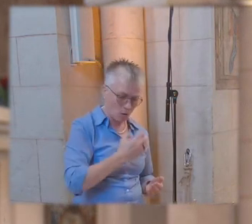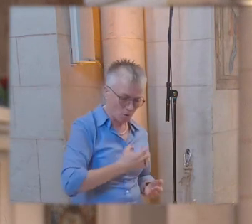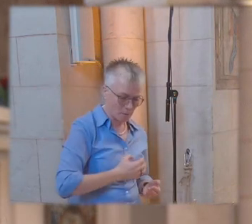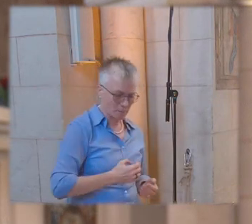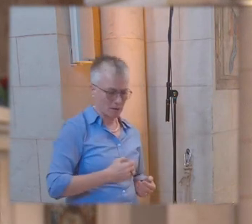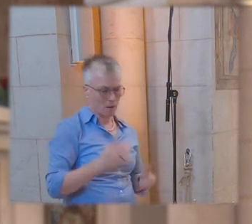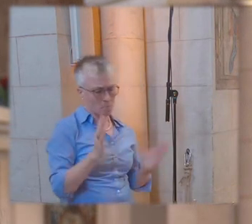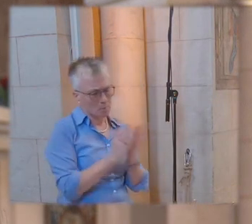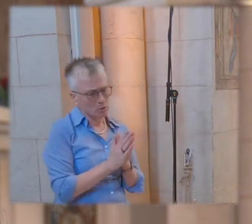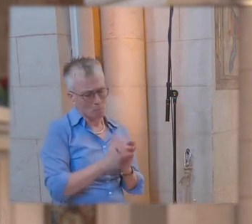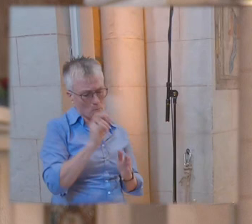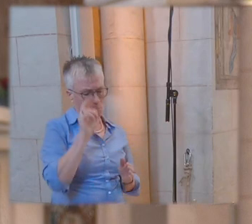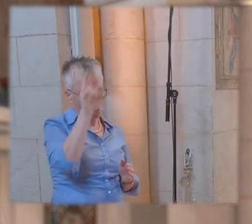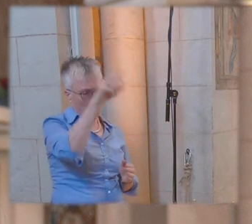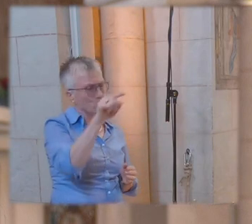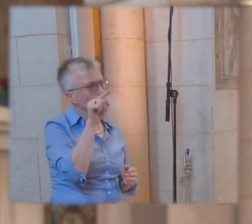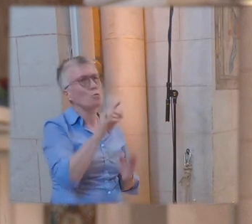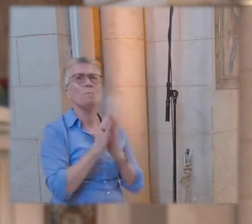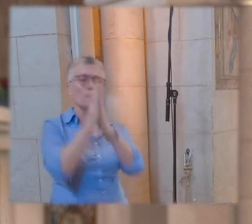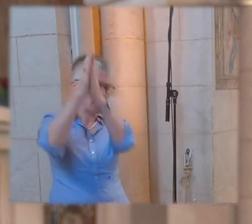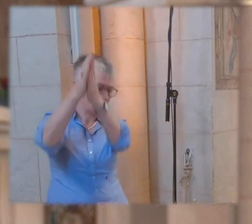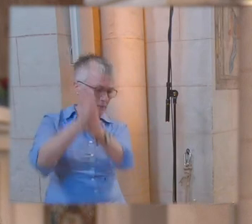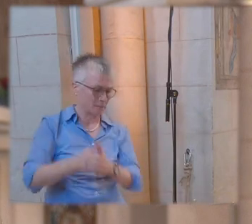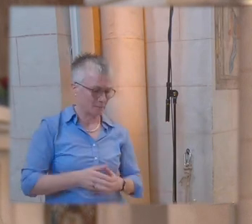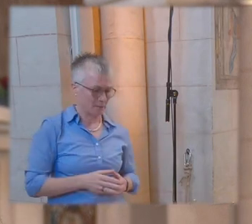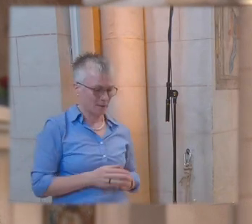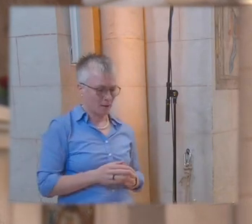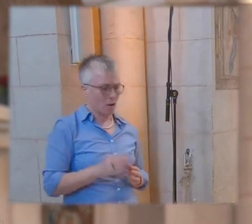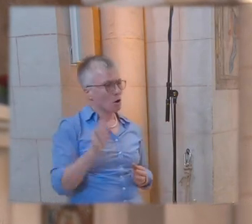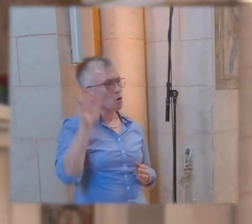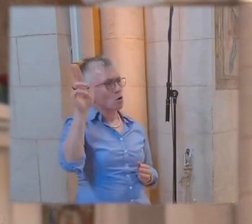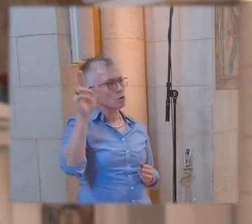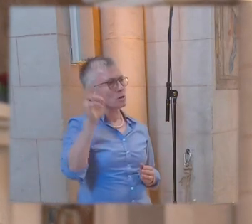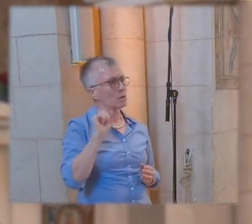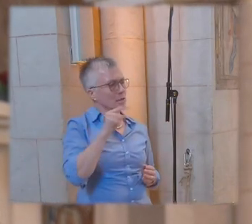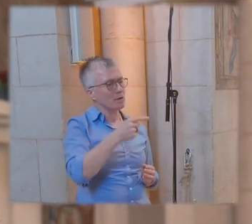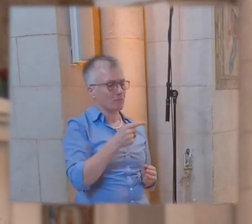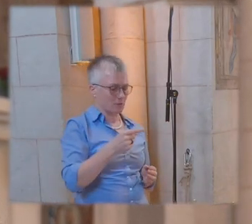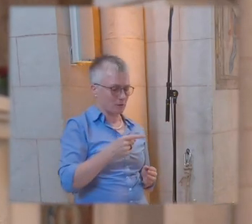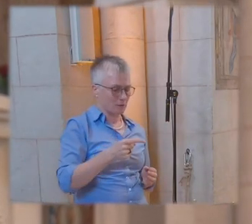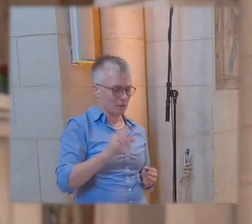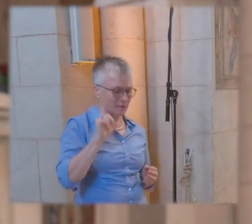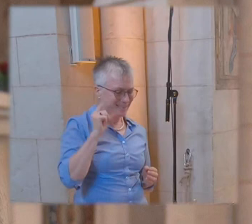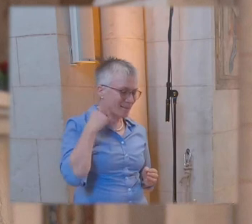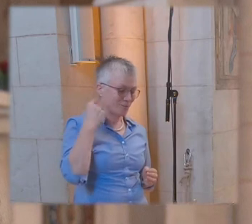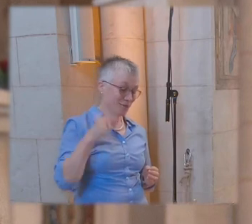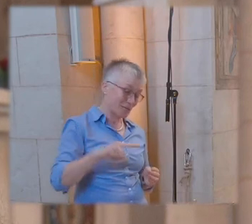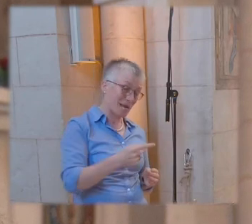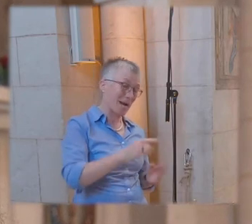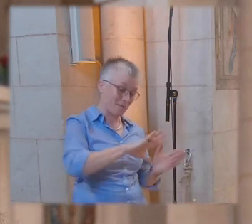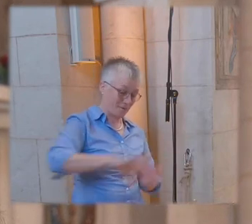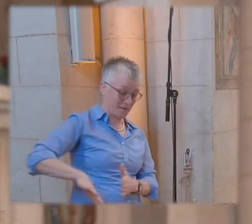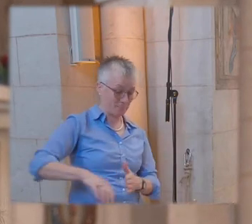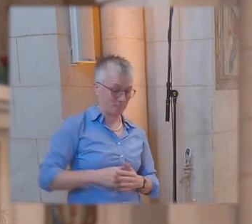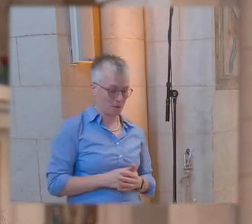Feuerschlange und häng sie an einer Stange auf. Jeder, der gebissen wird, wird am Leben